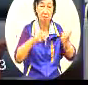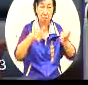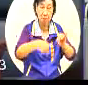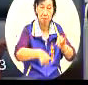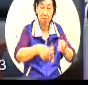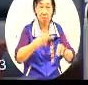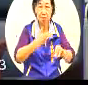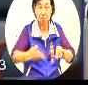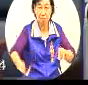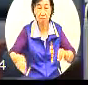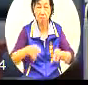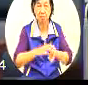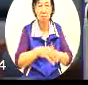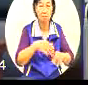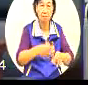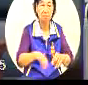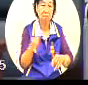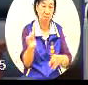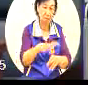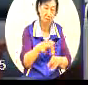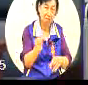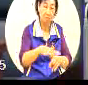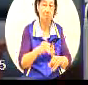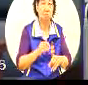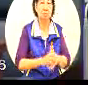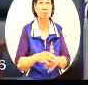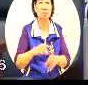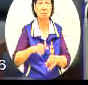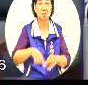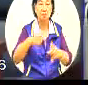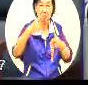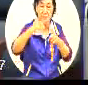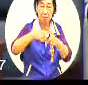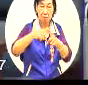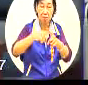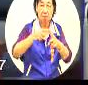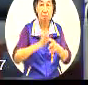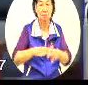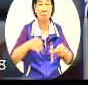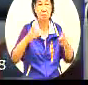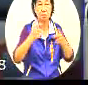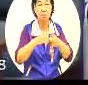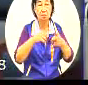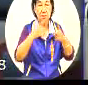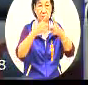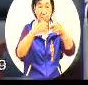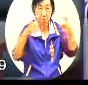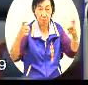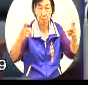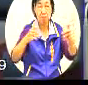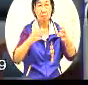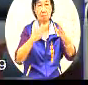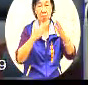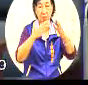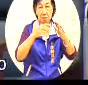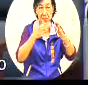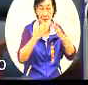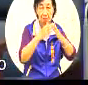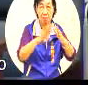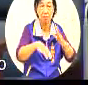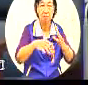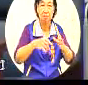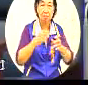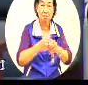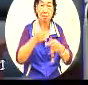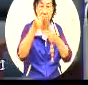我们在讲说这个接管率的高低是一个城市进步与否的这样的一个表征，那谁还要配